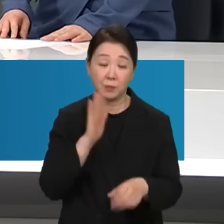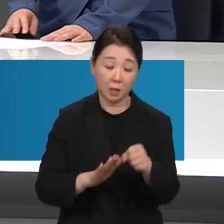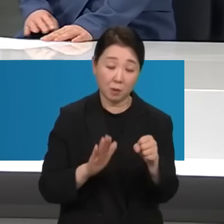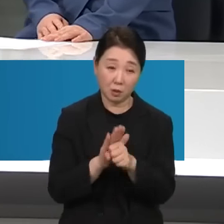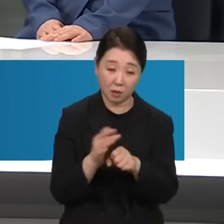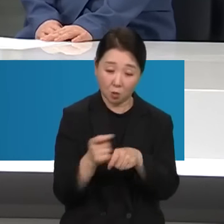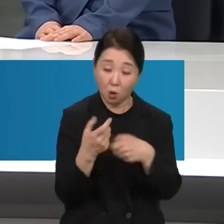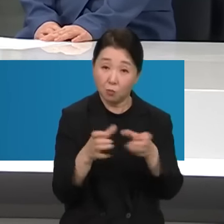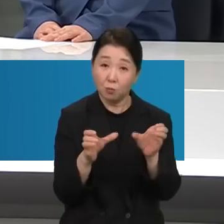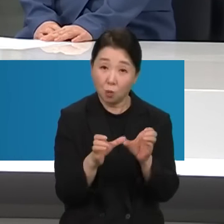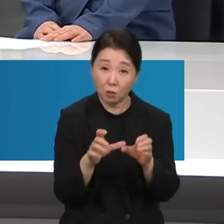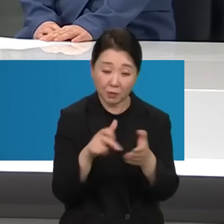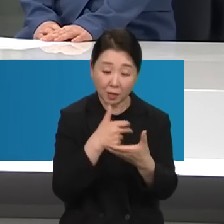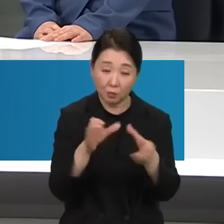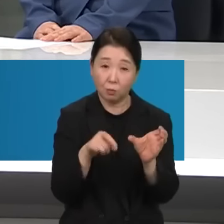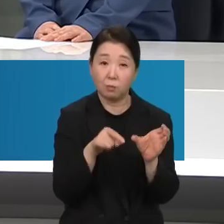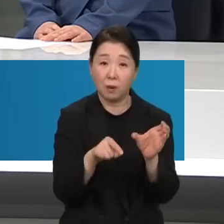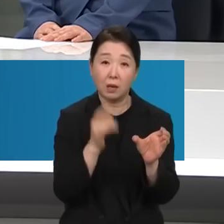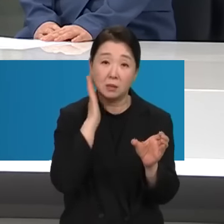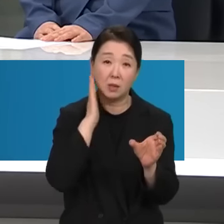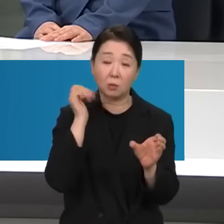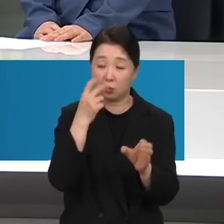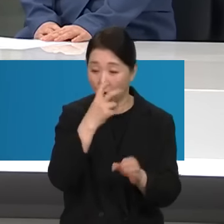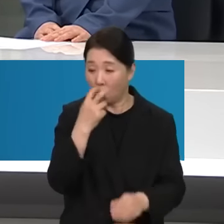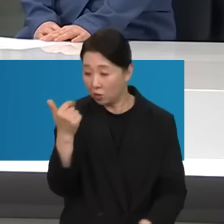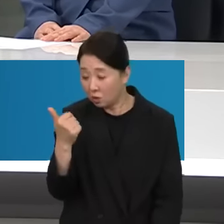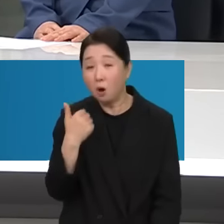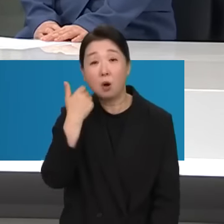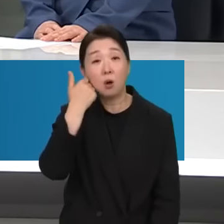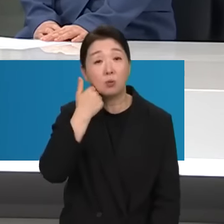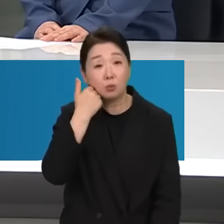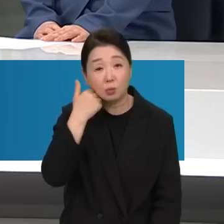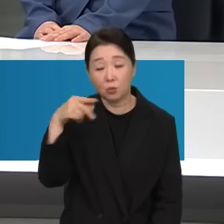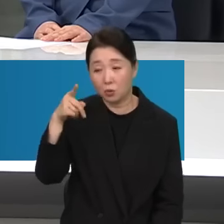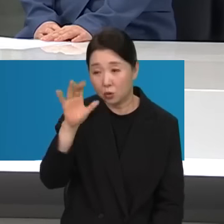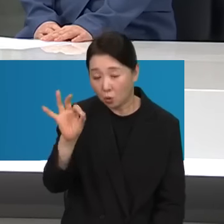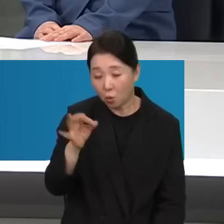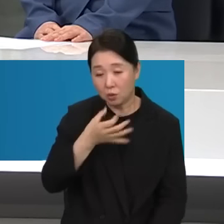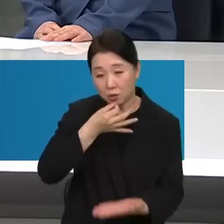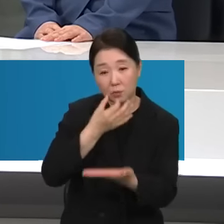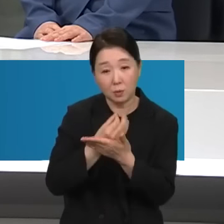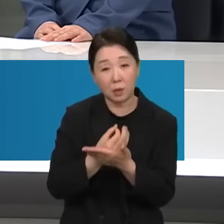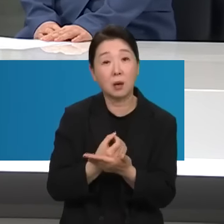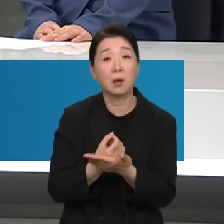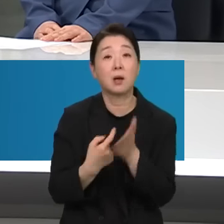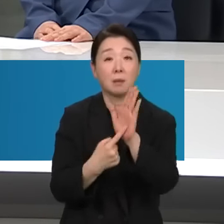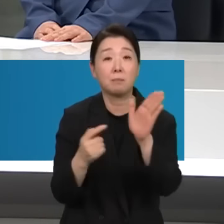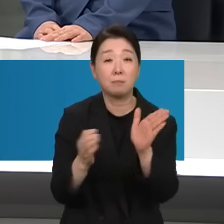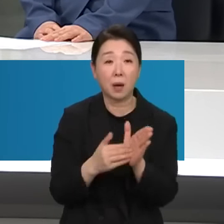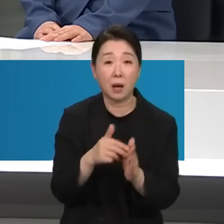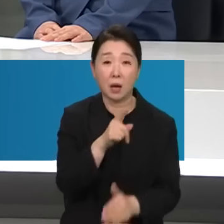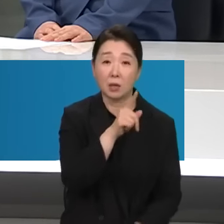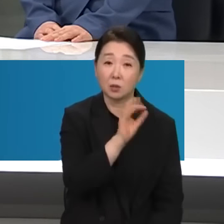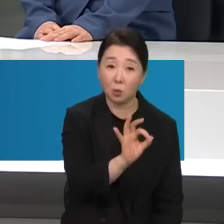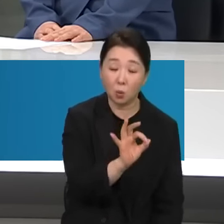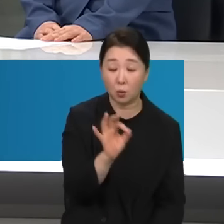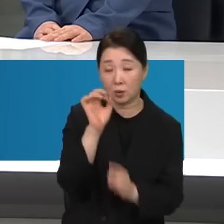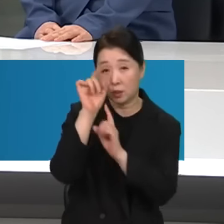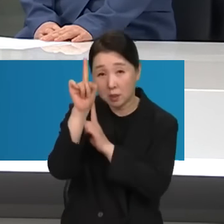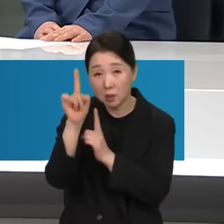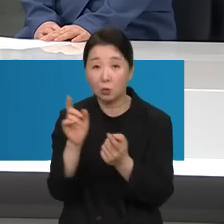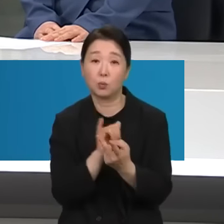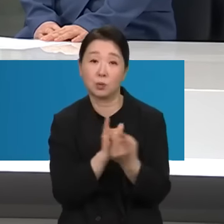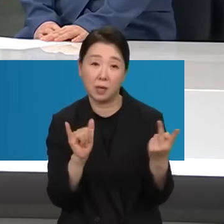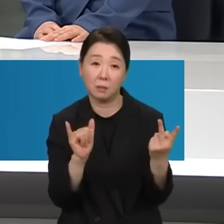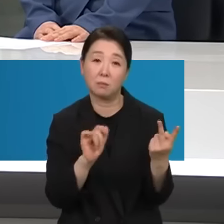모임 단톡방에 있던 대통령 경호처 출신 송모 씨의 녹취도 들려드렸습니다. 네, 송 씨와 또 이종호 씨 두